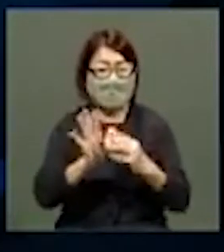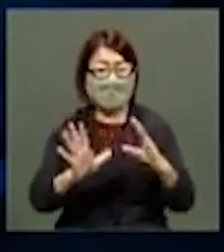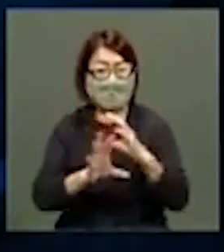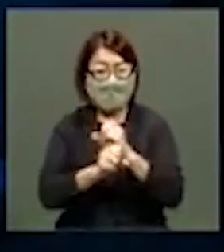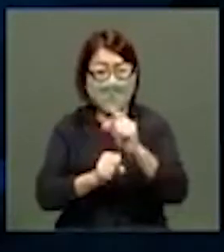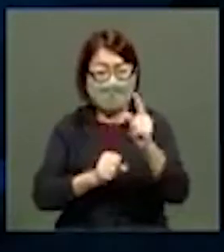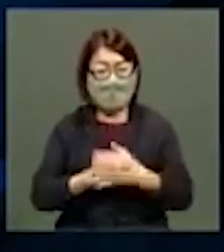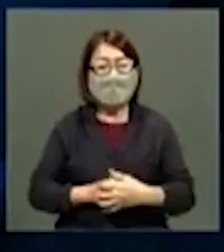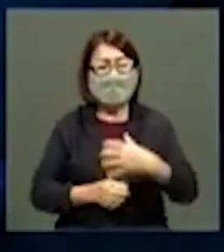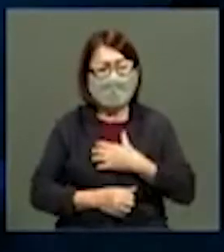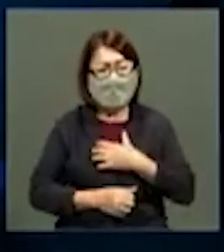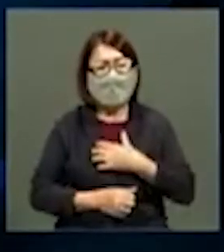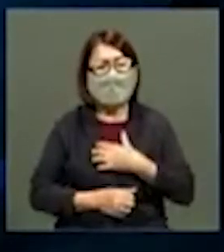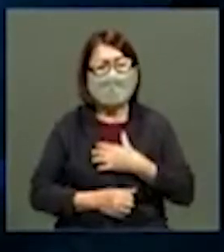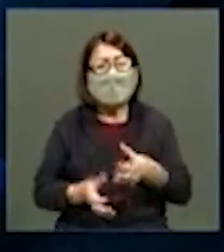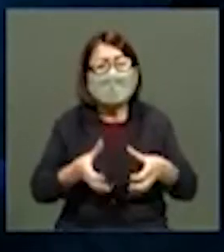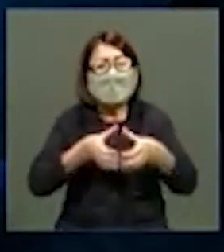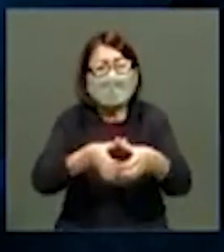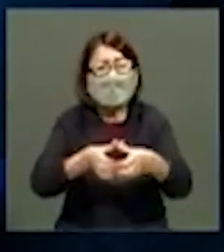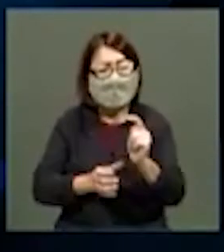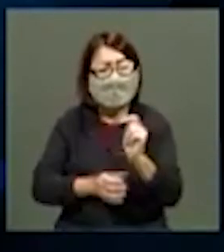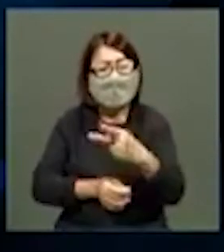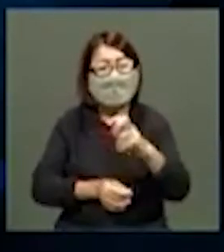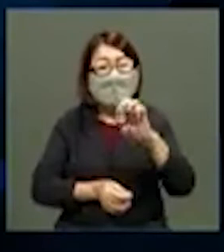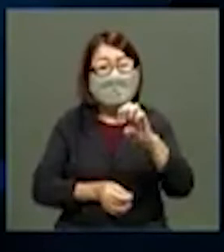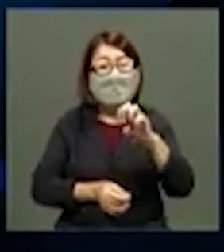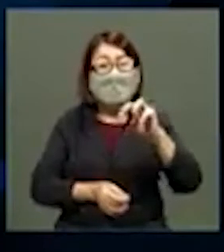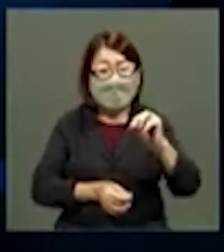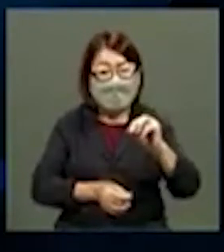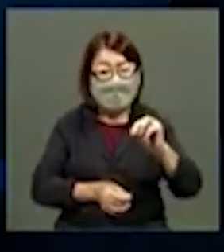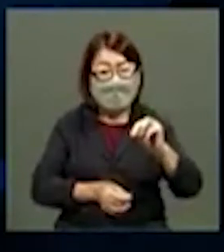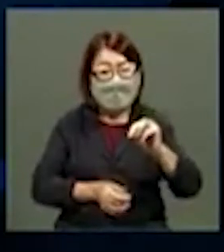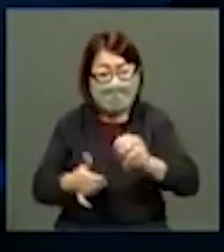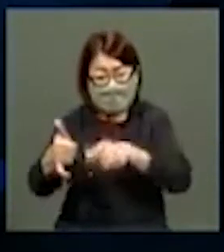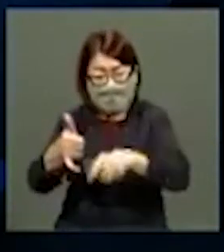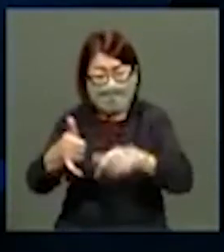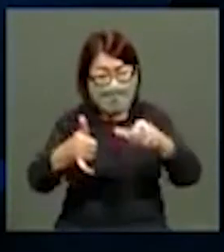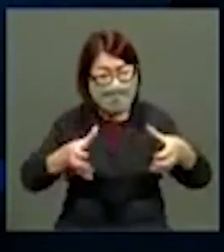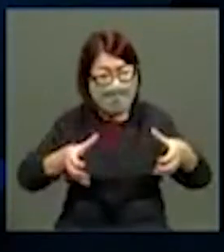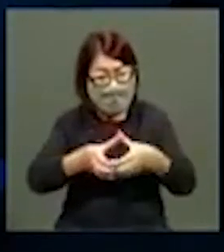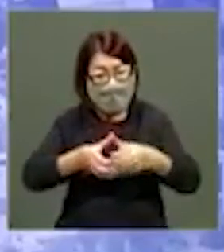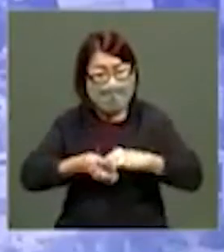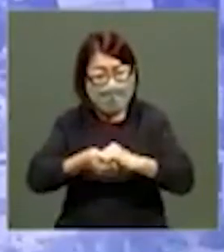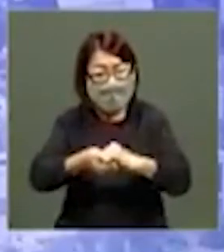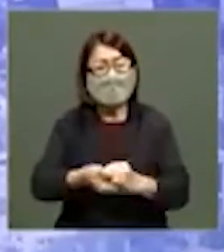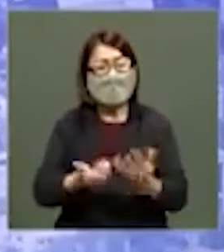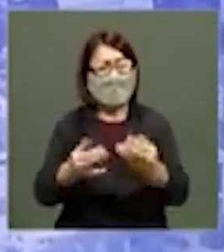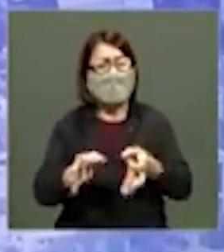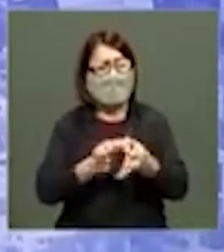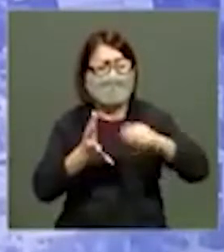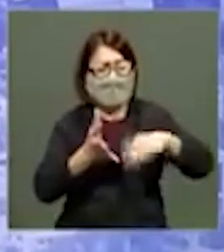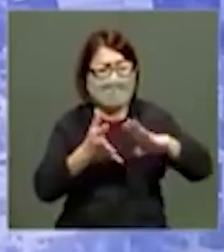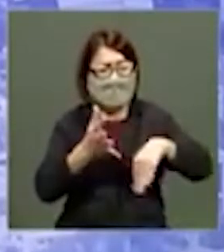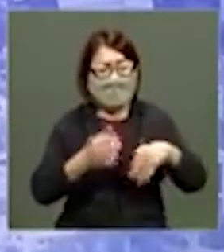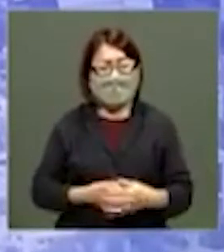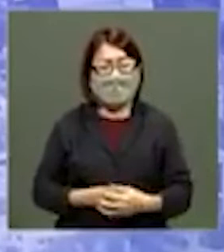อนนี้เขาต้องการทีมนะครับคนที่จะไปช่วยกันนะครับในตรงนี้อ๋อเดี๋ยวผมมาพูดตอนสุดท้ายแล้วกันไป